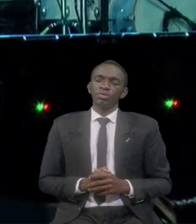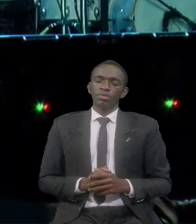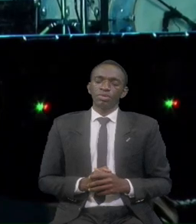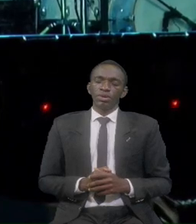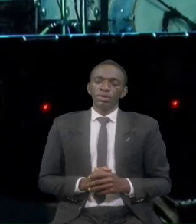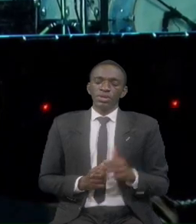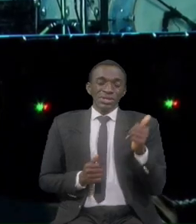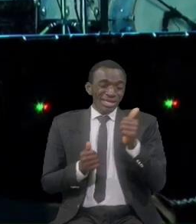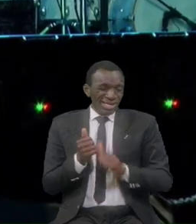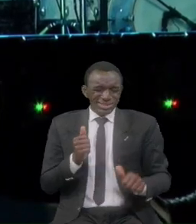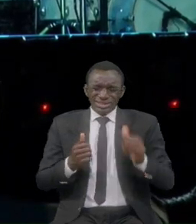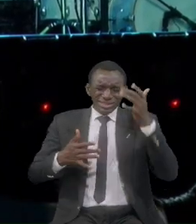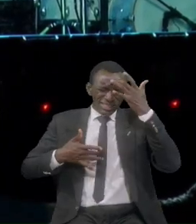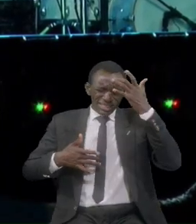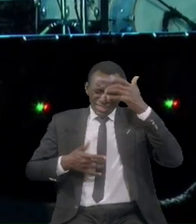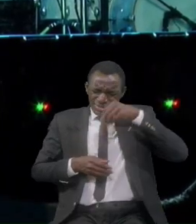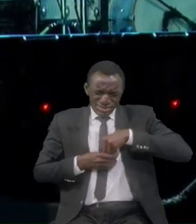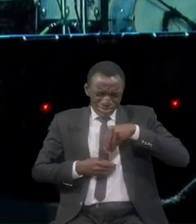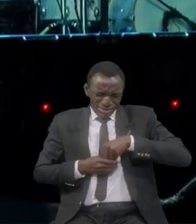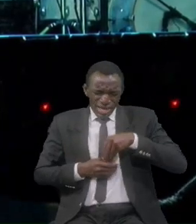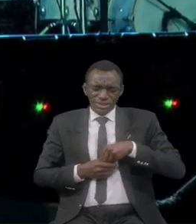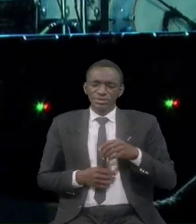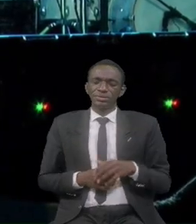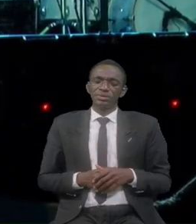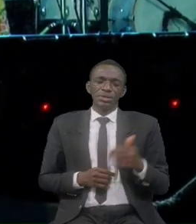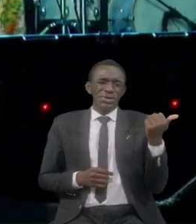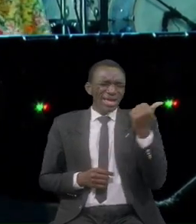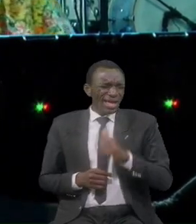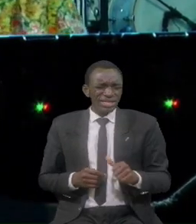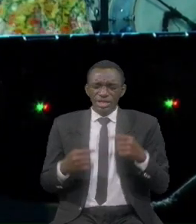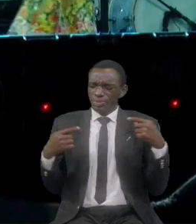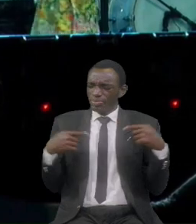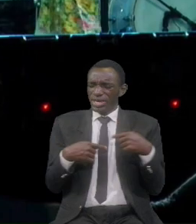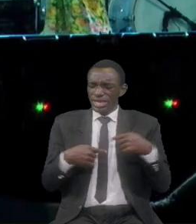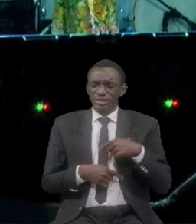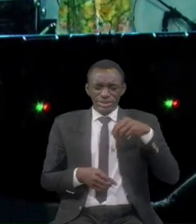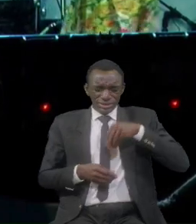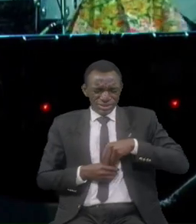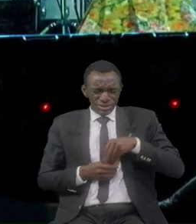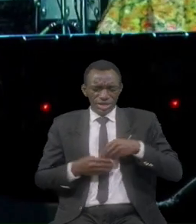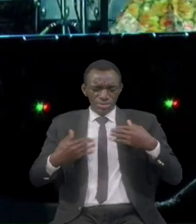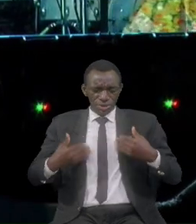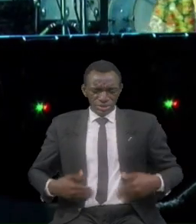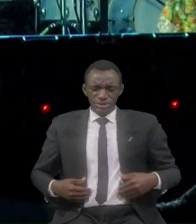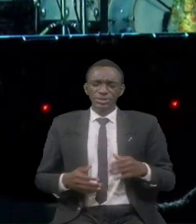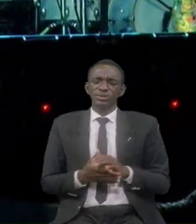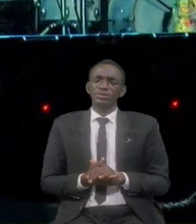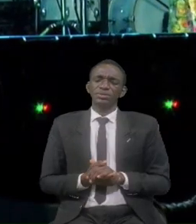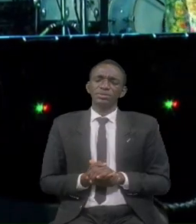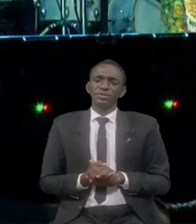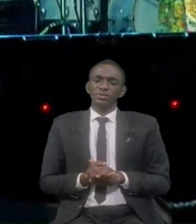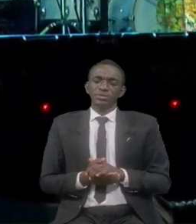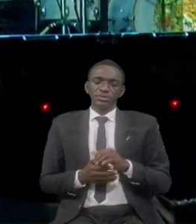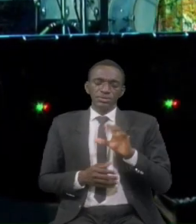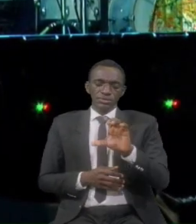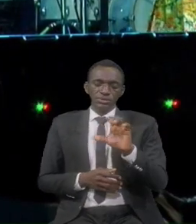sickness? Ang tanang masakit? Any pain on the inside? Maskin unsa nga sakit sa imong kinasuluran?